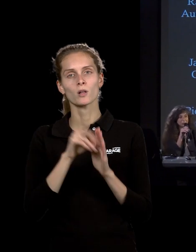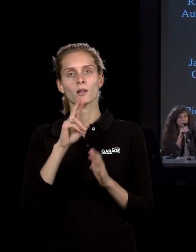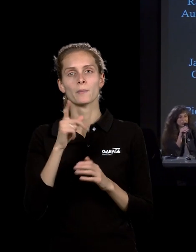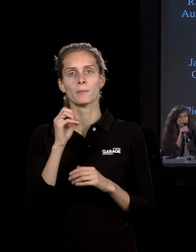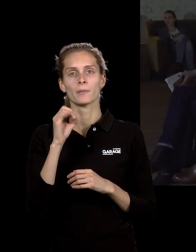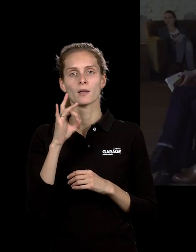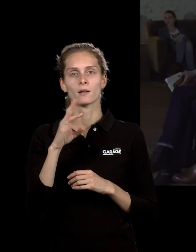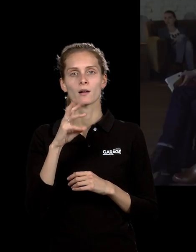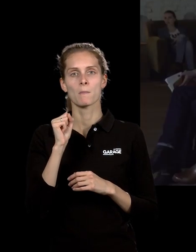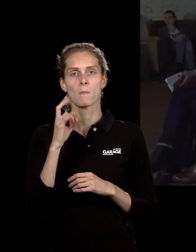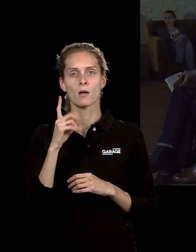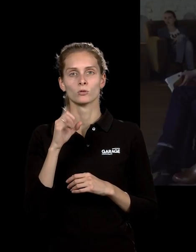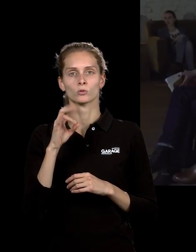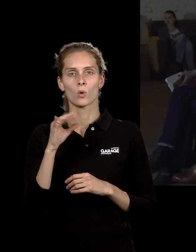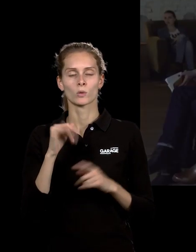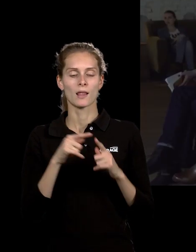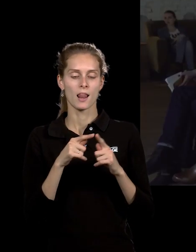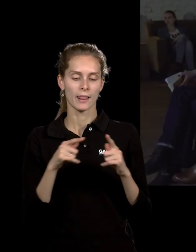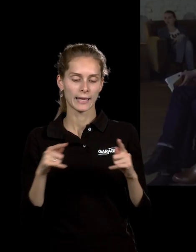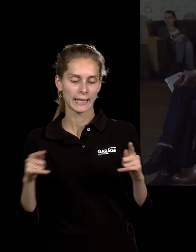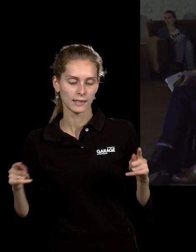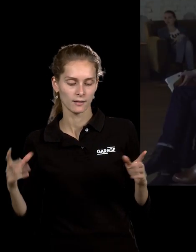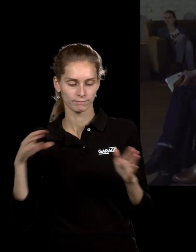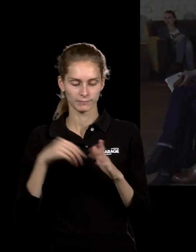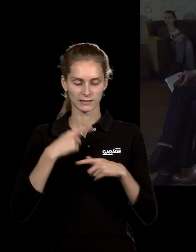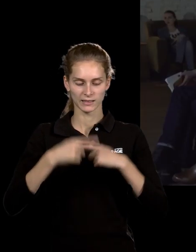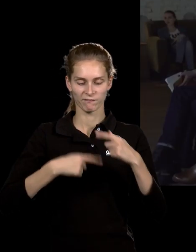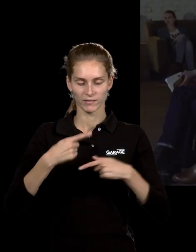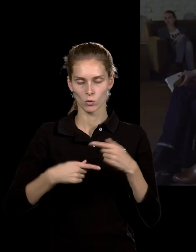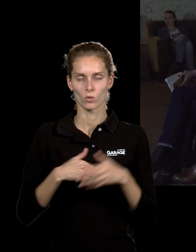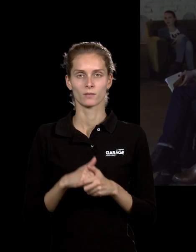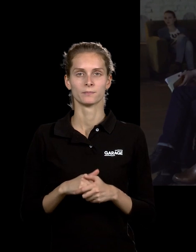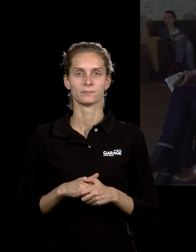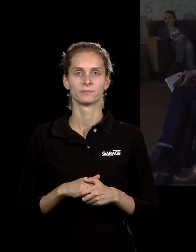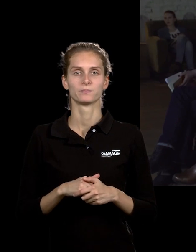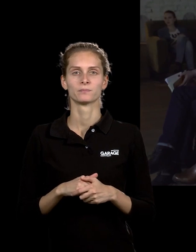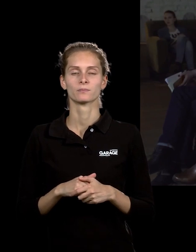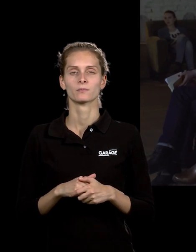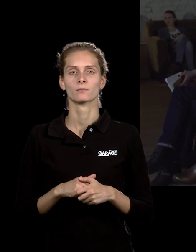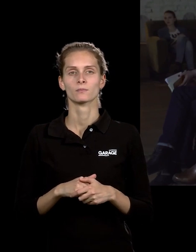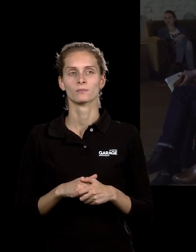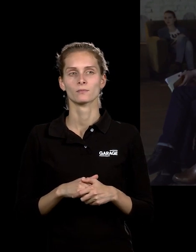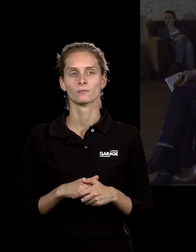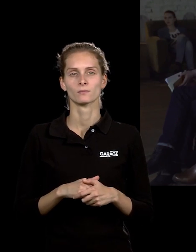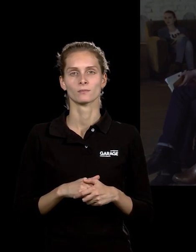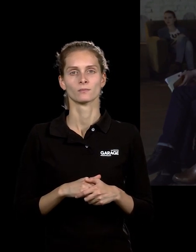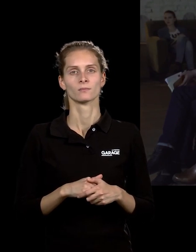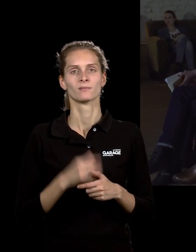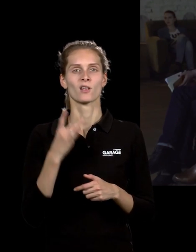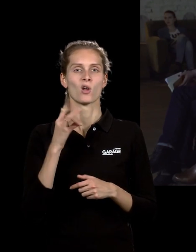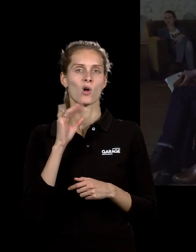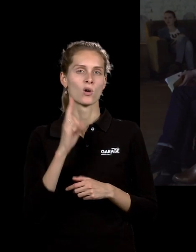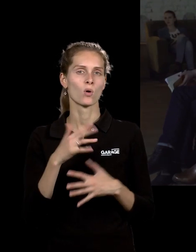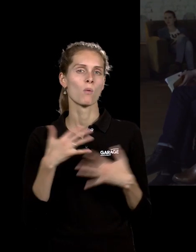вот такой-то длины», да, которая тоже была в свитке. Но с Кероком, мне кажется, все-таки такая точнее рифма и занятнее, вообще ближе